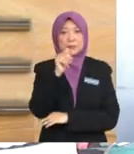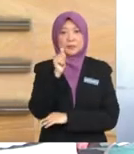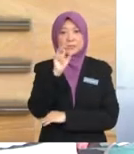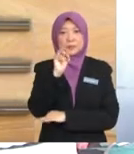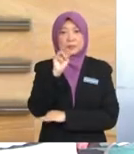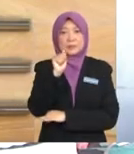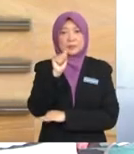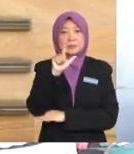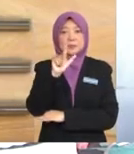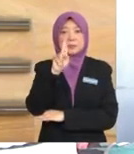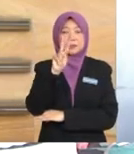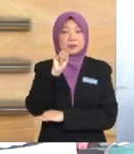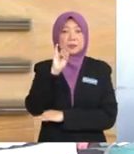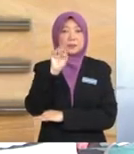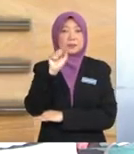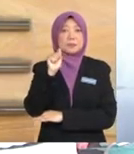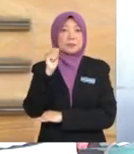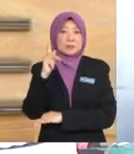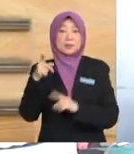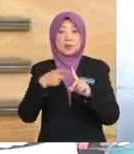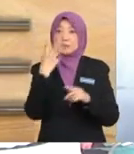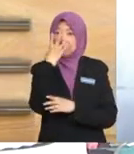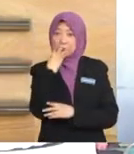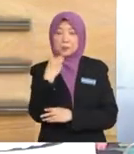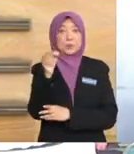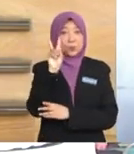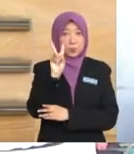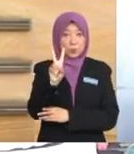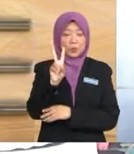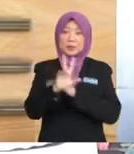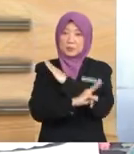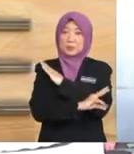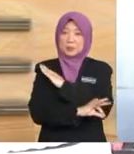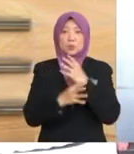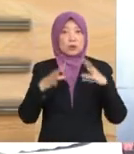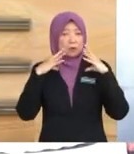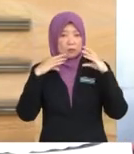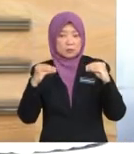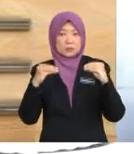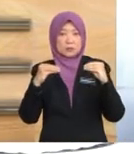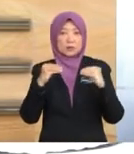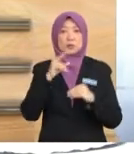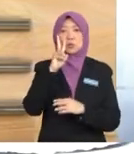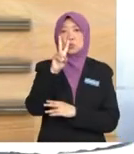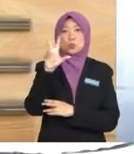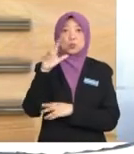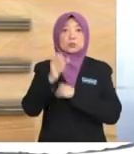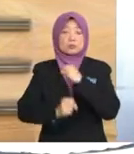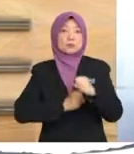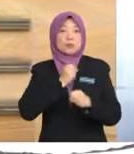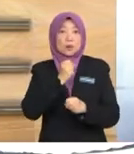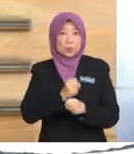Kasim daripada SMK Seremban 2. Okey, saya telah mengajar selama 23